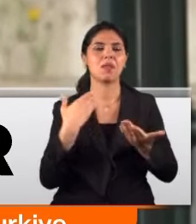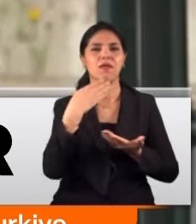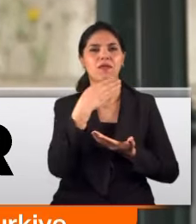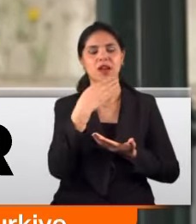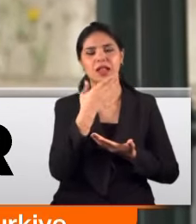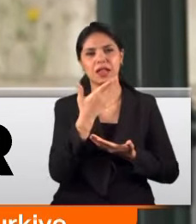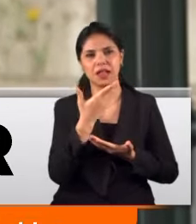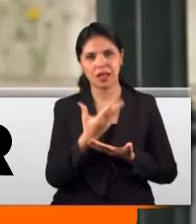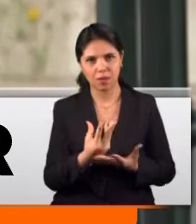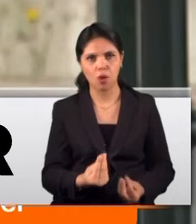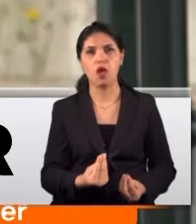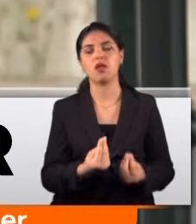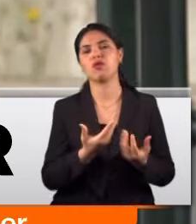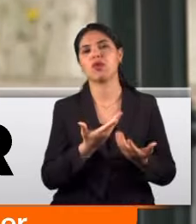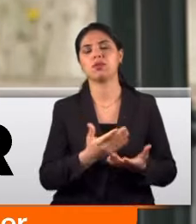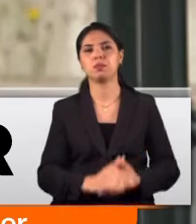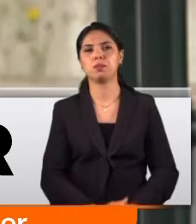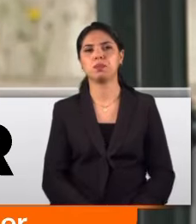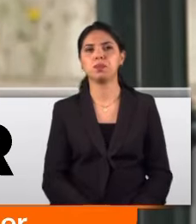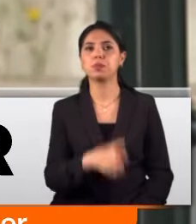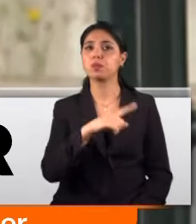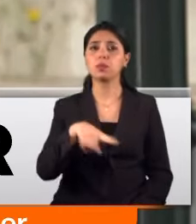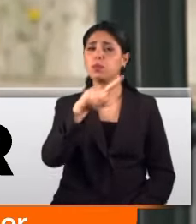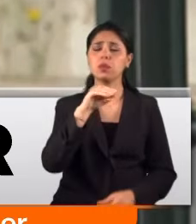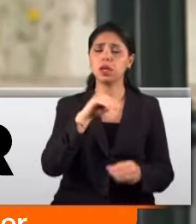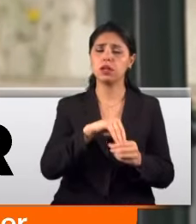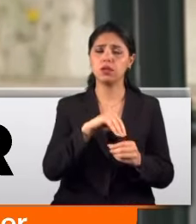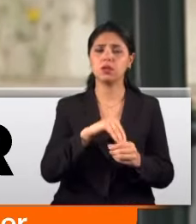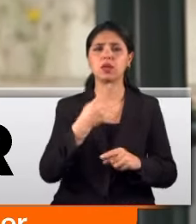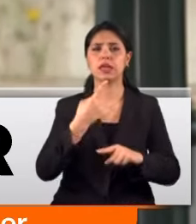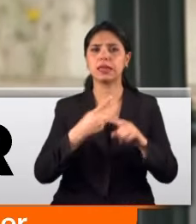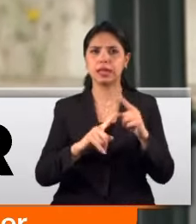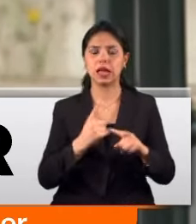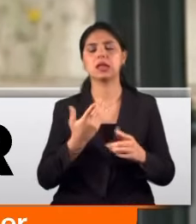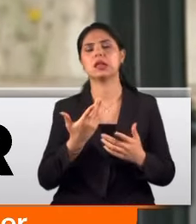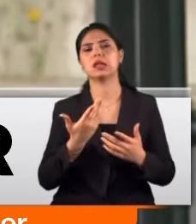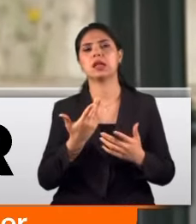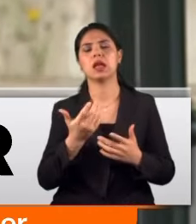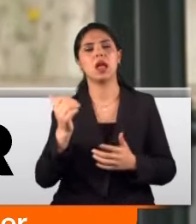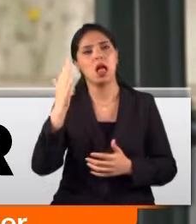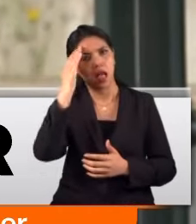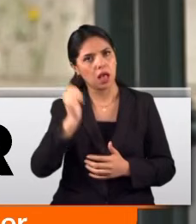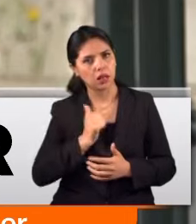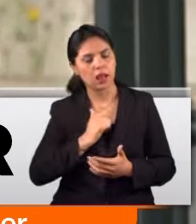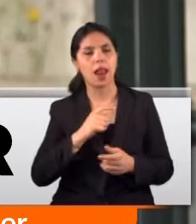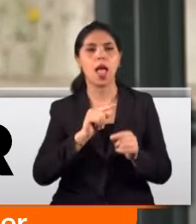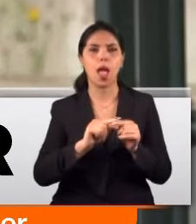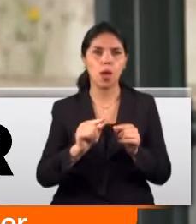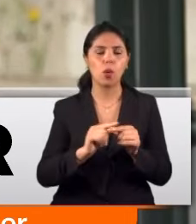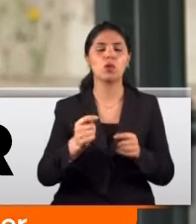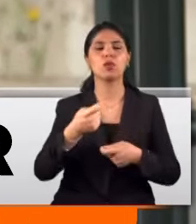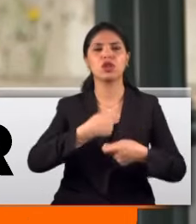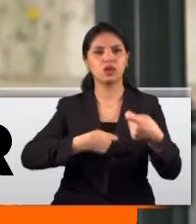fırsatımız olacak. Tabii bunlar içerisinde siyasi, askeri, ekonomik,